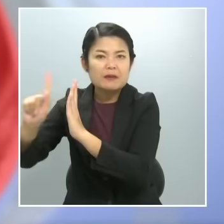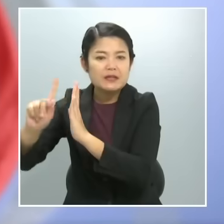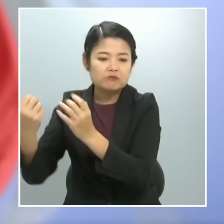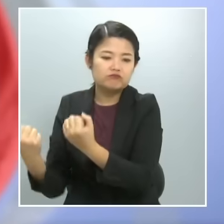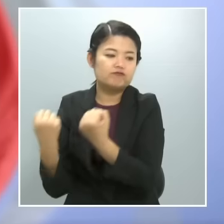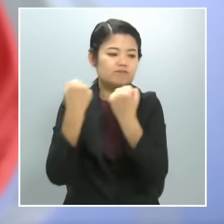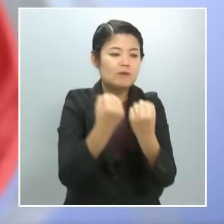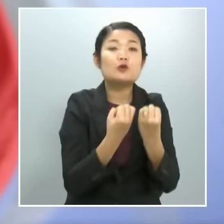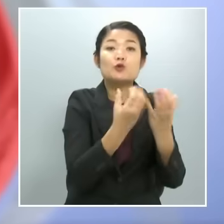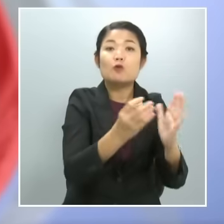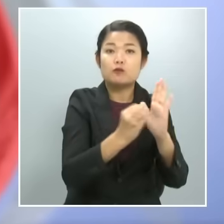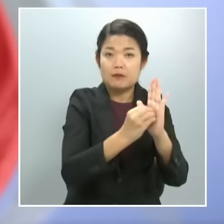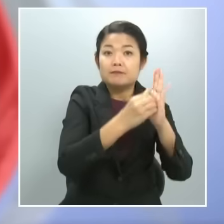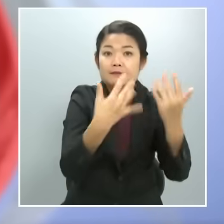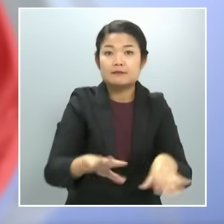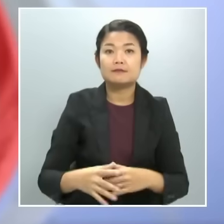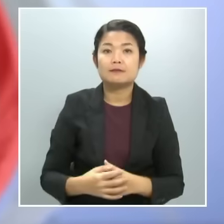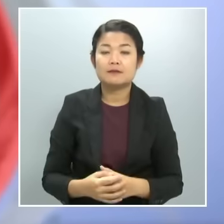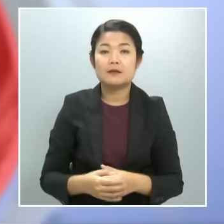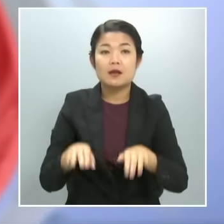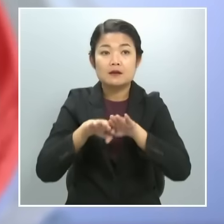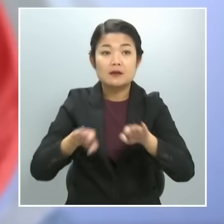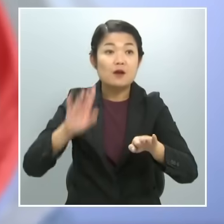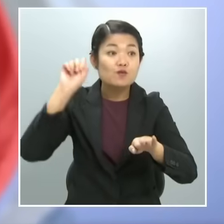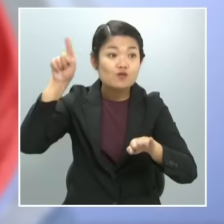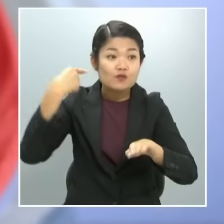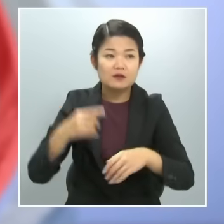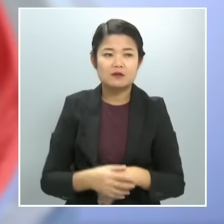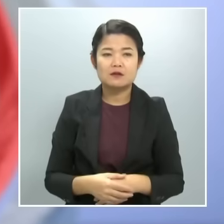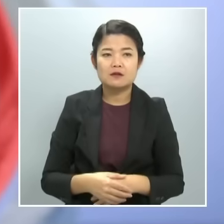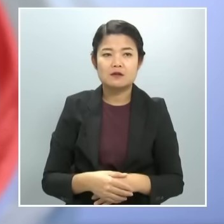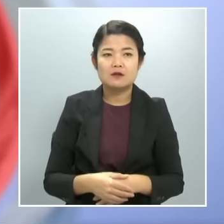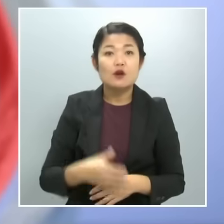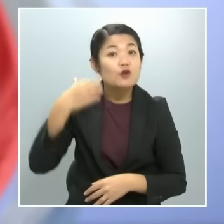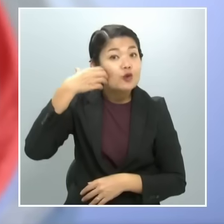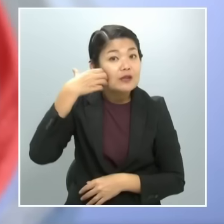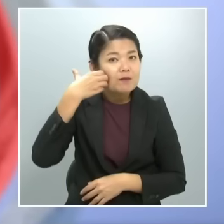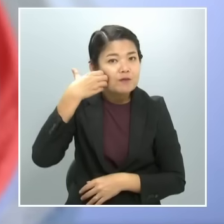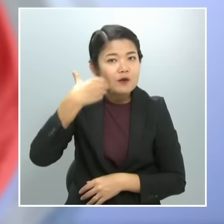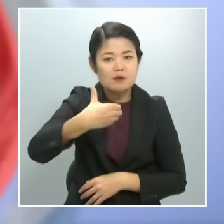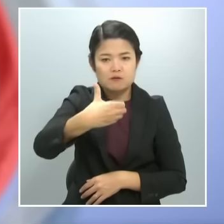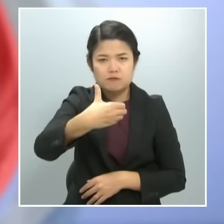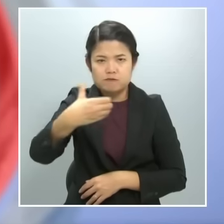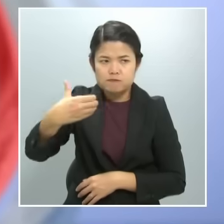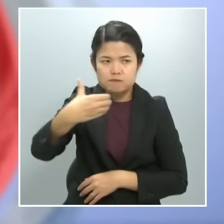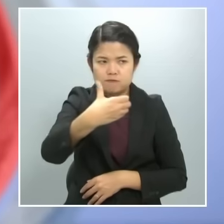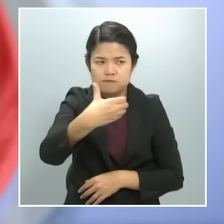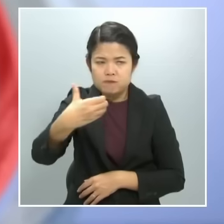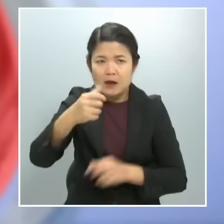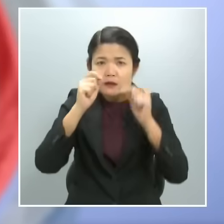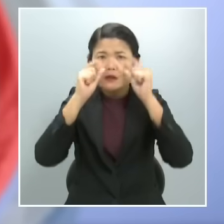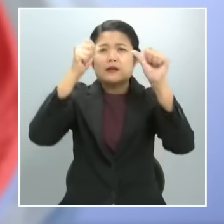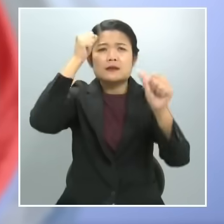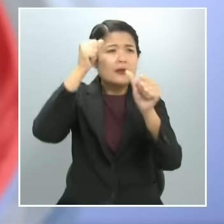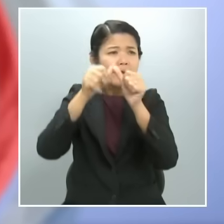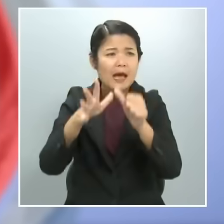เอ้อที่สำคัญคุณผู้ชมครับเด็กเองถ่ายคลิปนี้เอาไว้นะฮะอือเด็กเองถ่ายคลิปนี้เอาไว้บอกว่าตอนที่นั้นหนูตื่นขึ้นมาหนูจำอะไรไม่